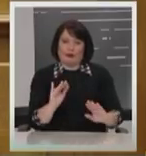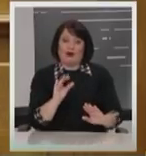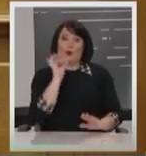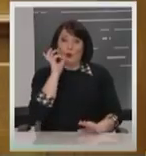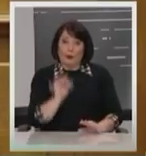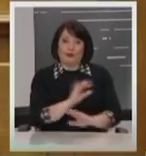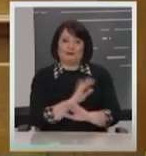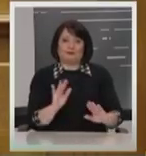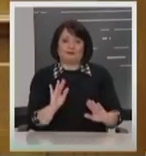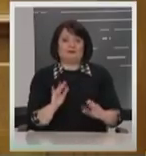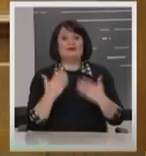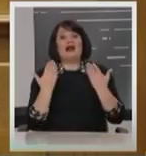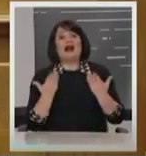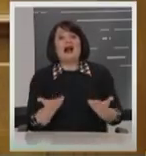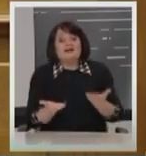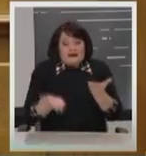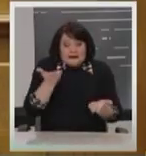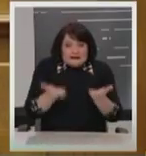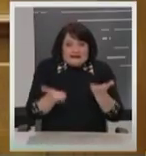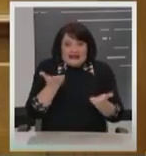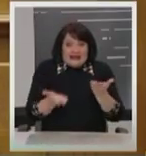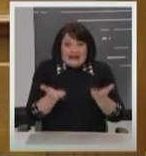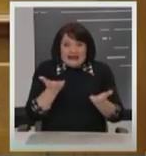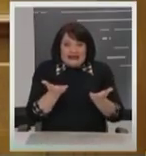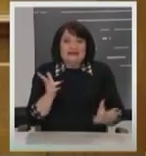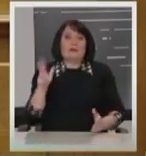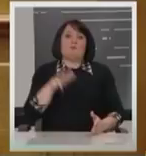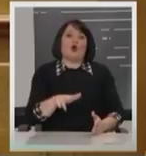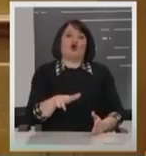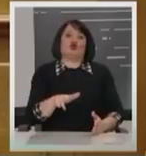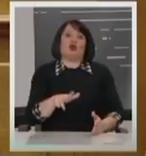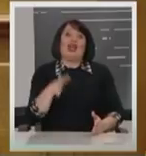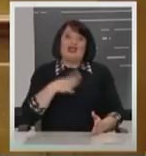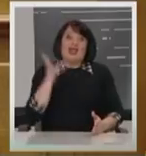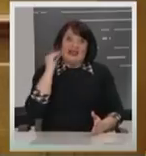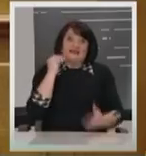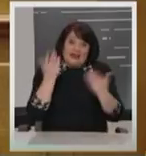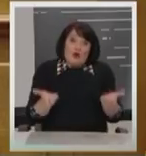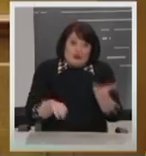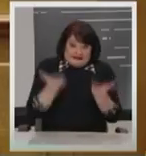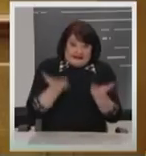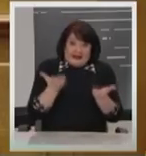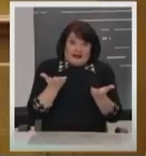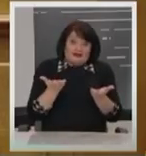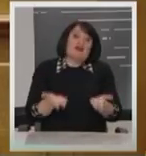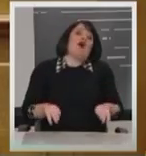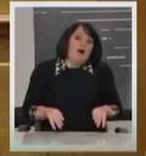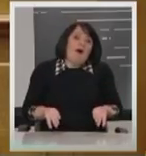0. Λοιπόν, αυτή είναι η σύγκριση με την Πορτογαλία. Αφού θέλετε να κάνουμε τις συγκρίσεις, κύριε